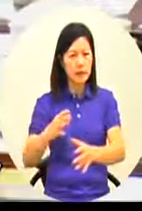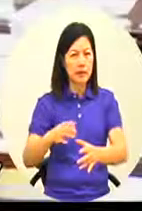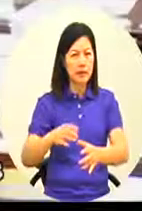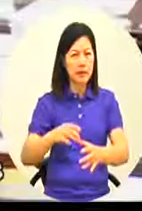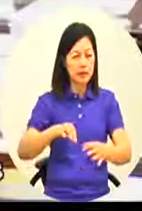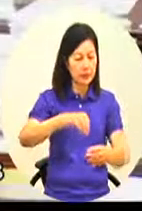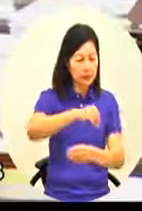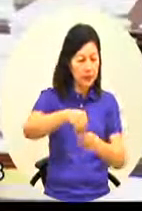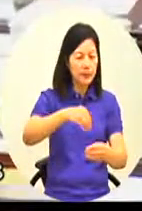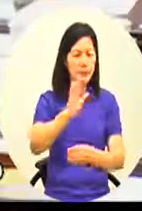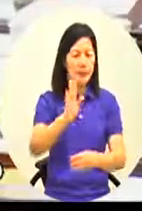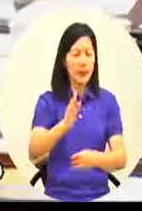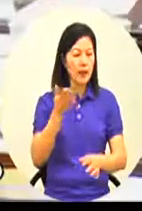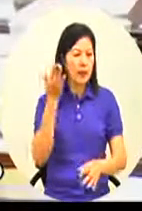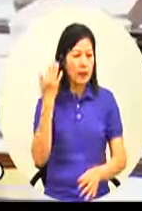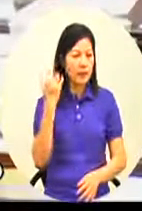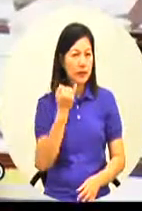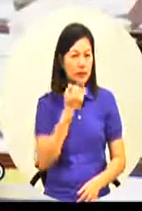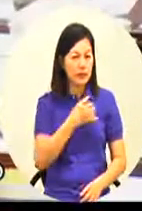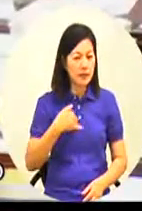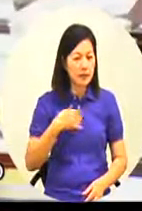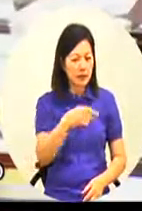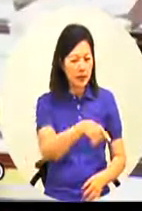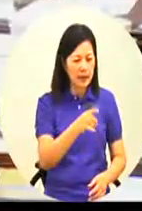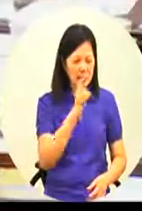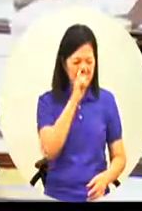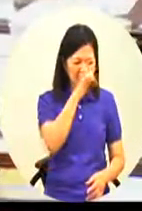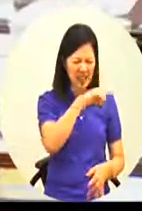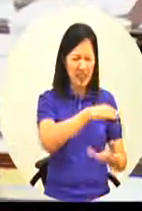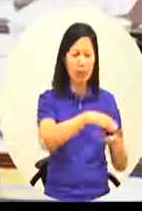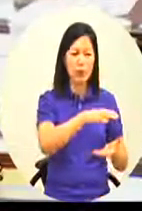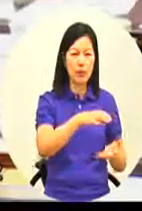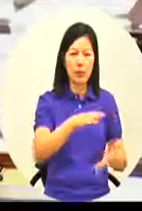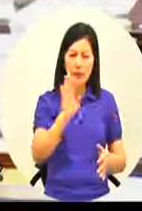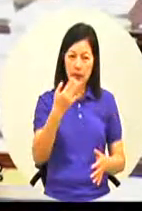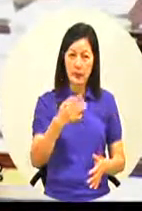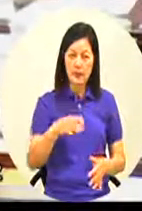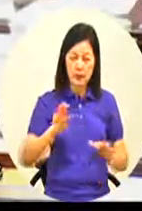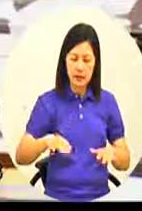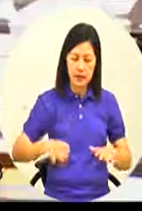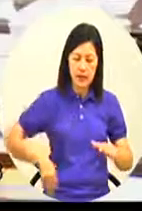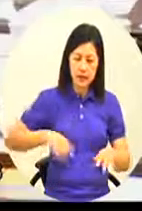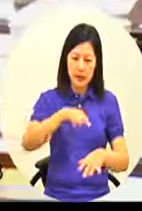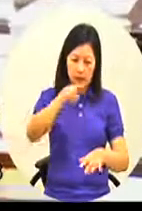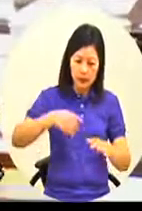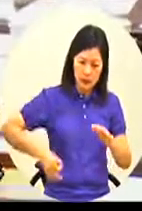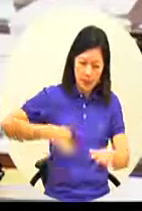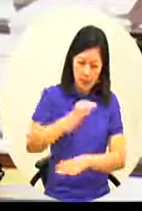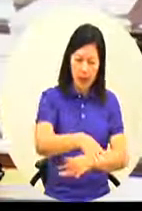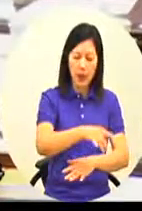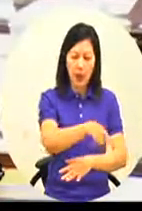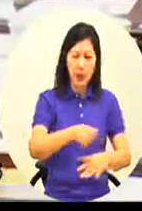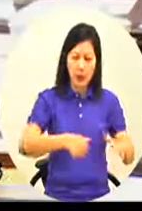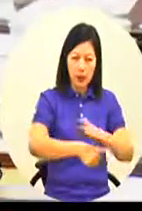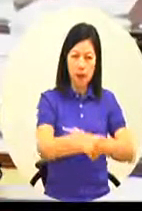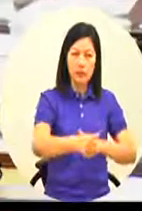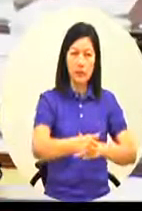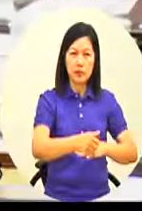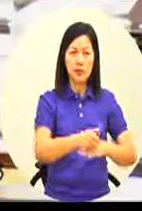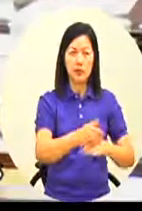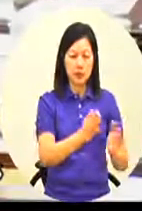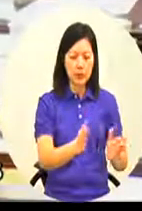好，过去也许他那边脏乱不堪，可是现在有人愿意投资，有人慢慢进去，那我所期待的